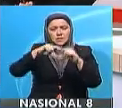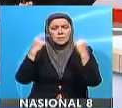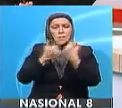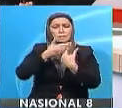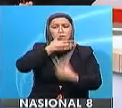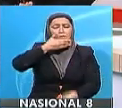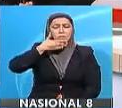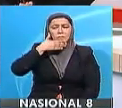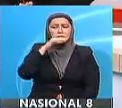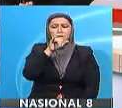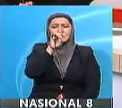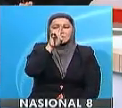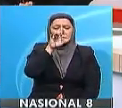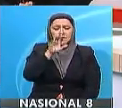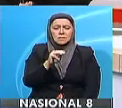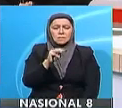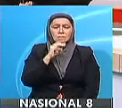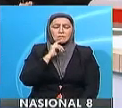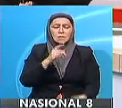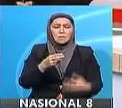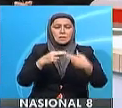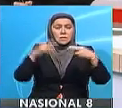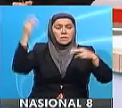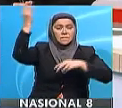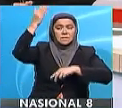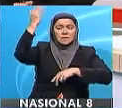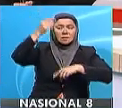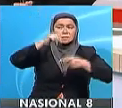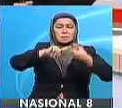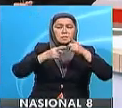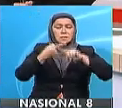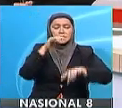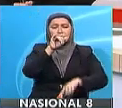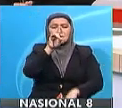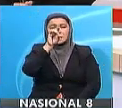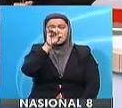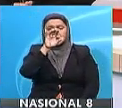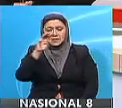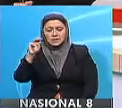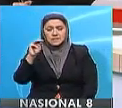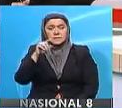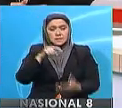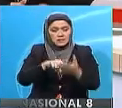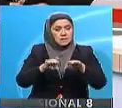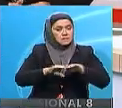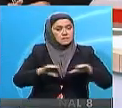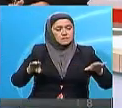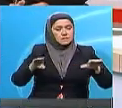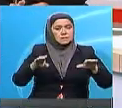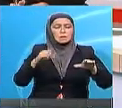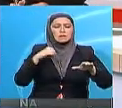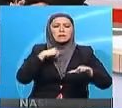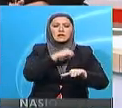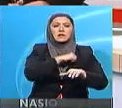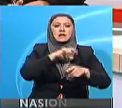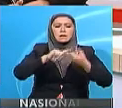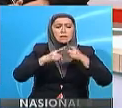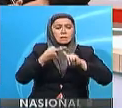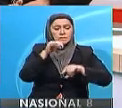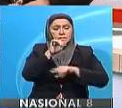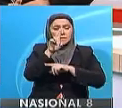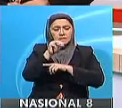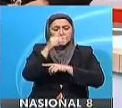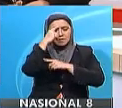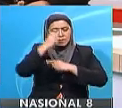konvensyen kebangsaan sahabat yadim 2015 konvensyen ini merupakan platform kepada ahli sahabat yadim untuk menyumbangkan